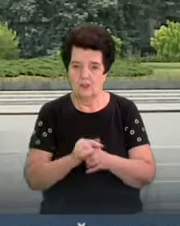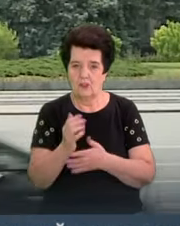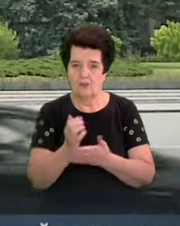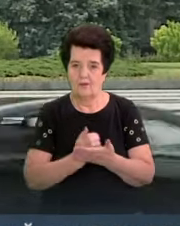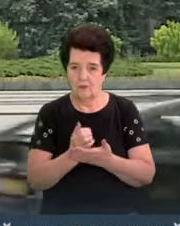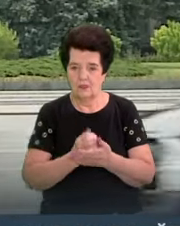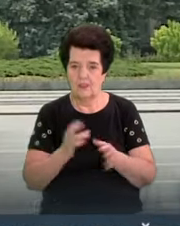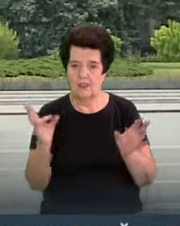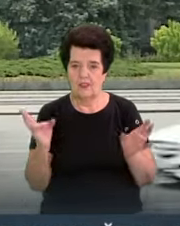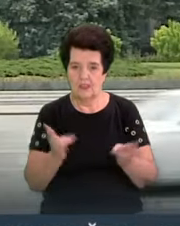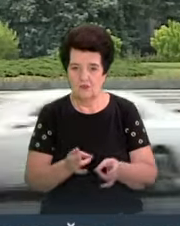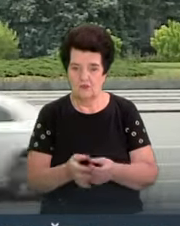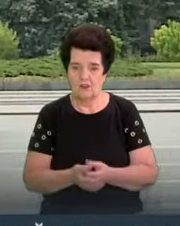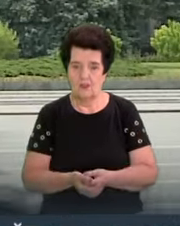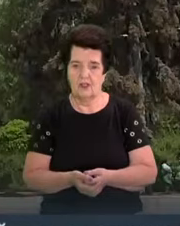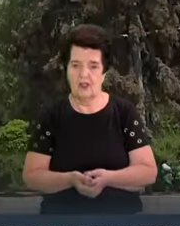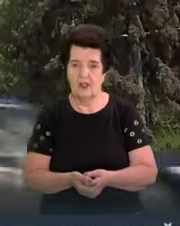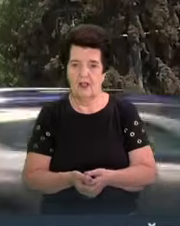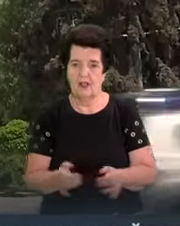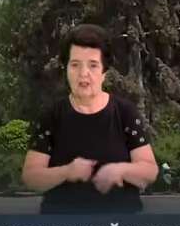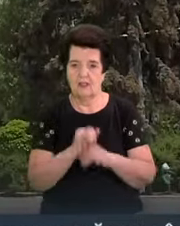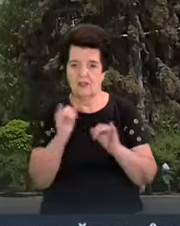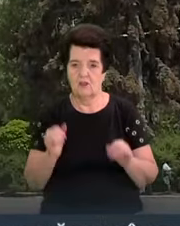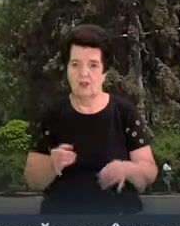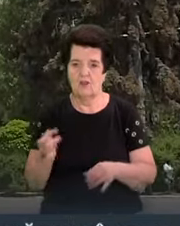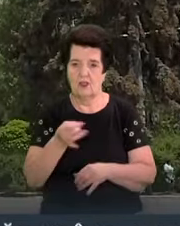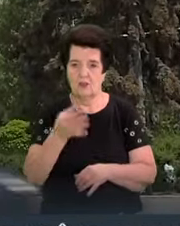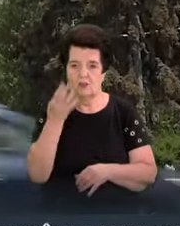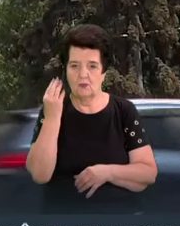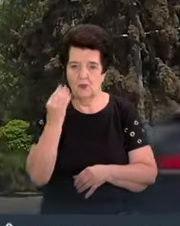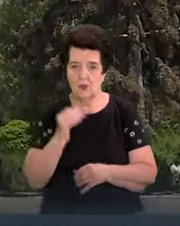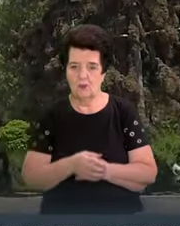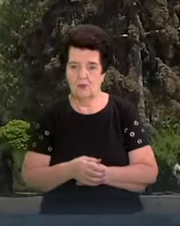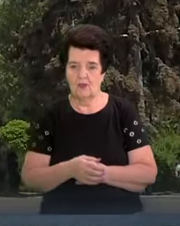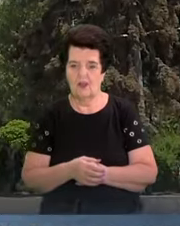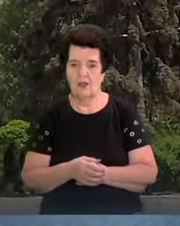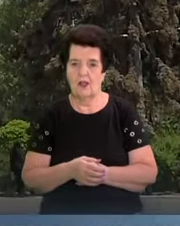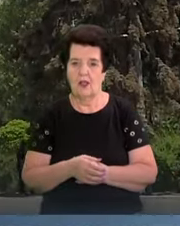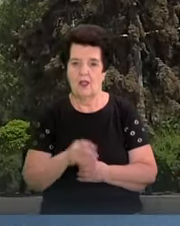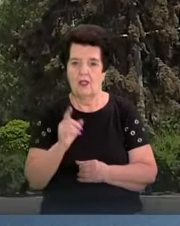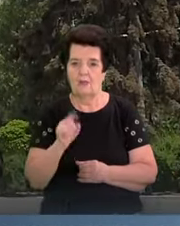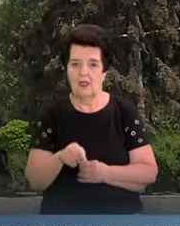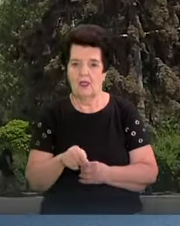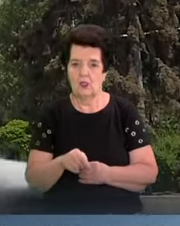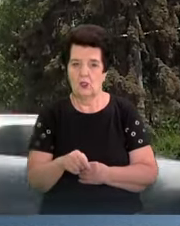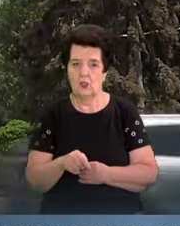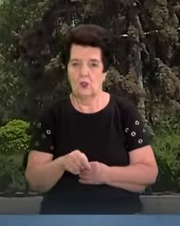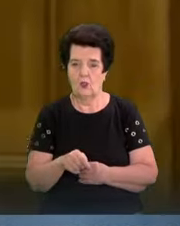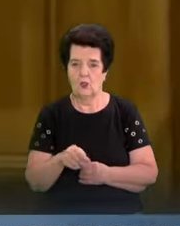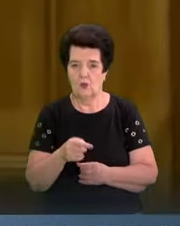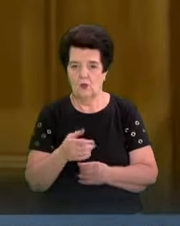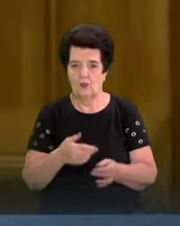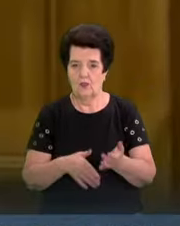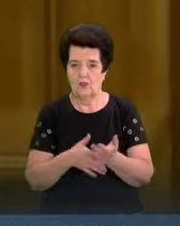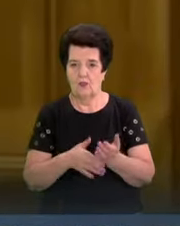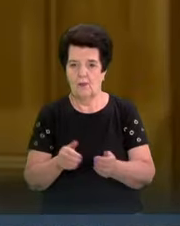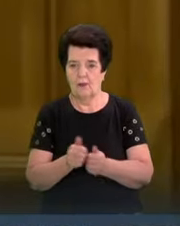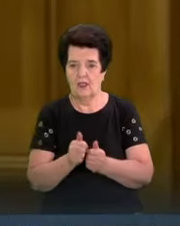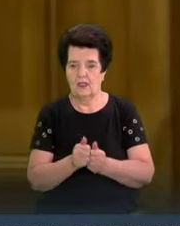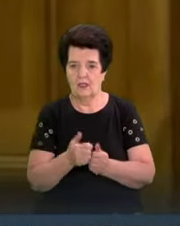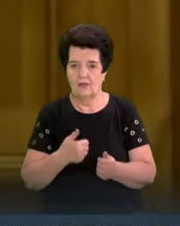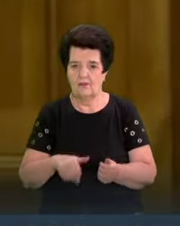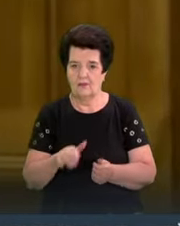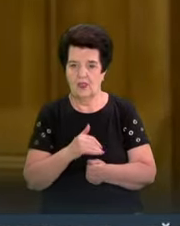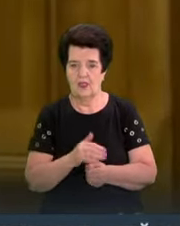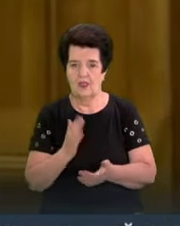este necesar în dezvoltarea Republicii Moldova și un cadru legal pentru a-i ajuta pe frații noștri. Este